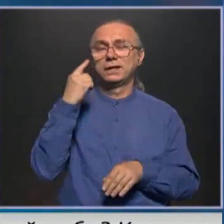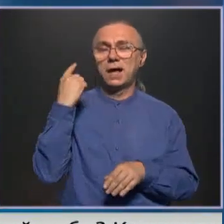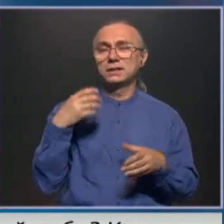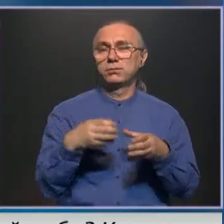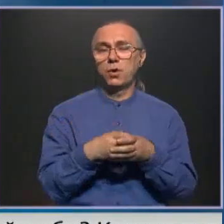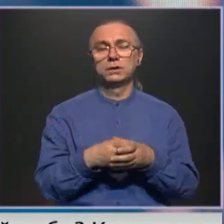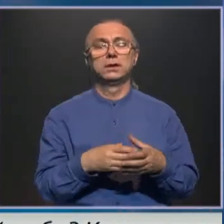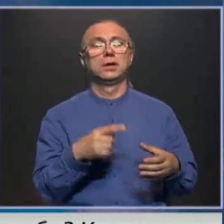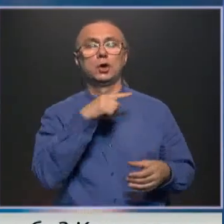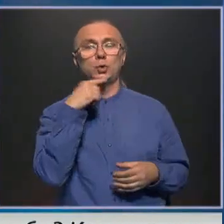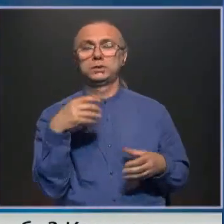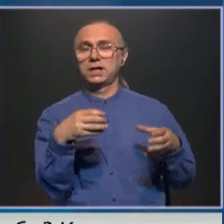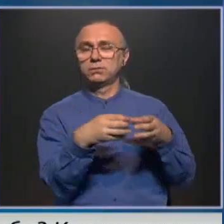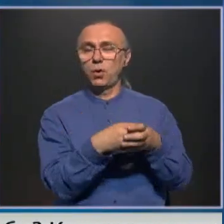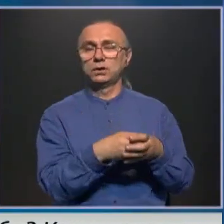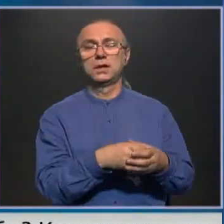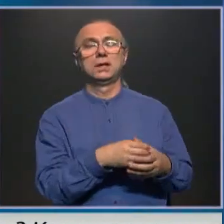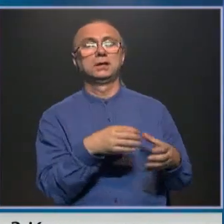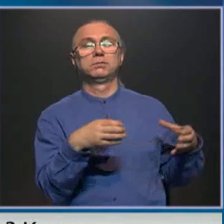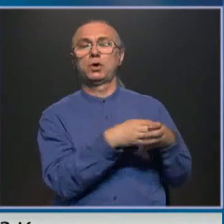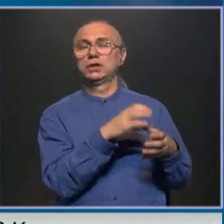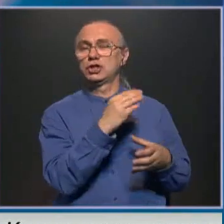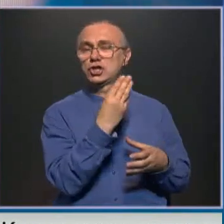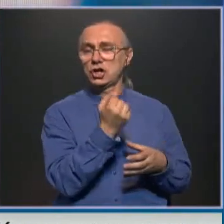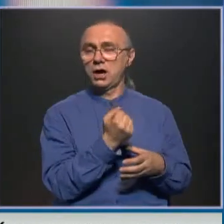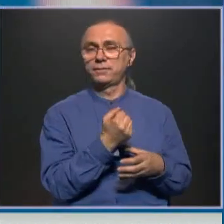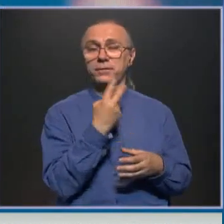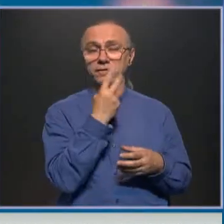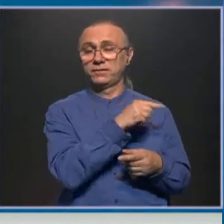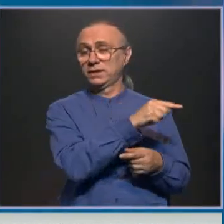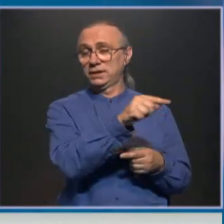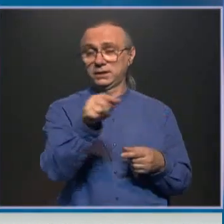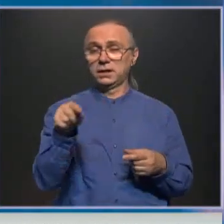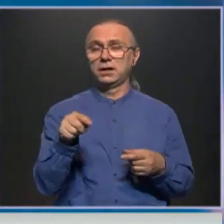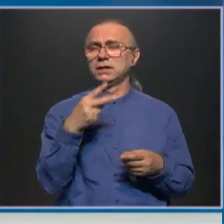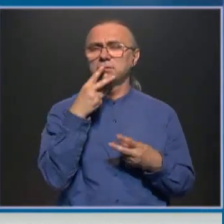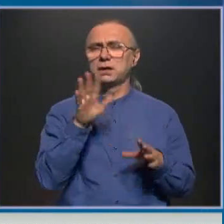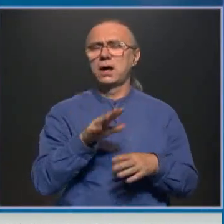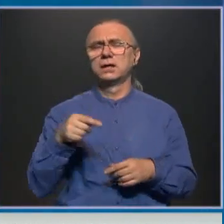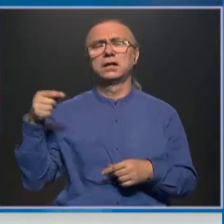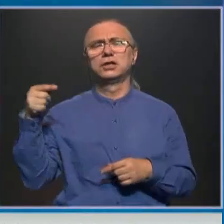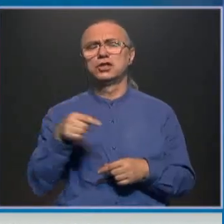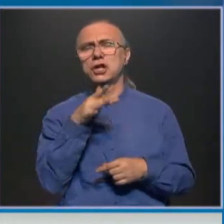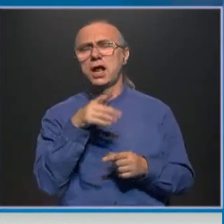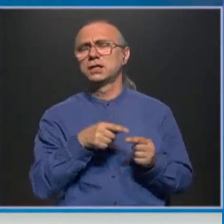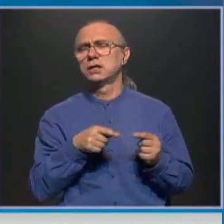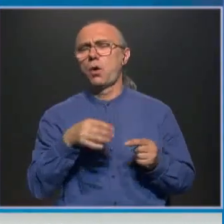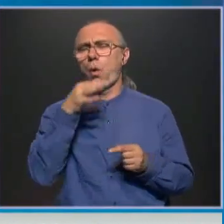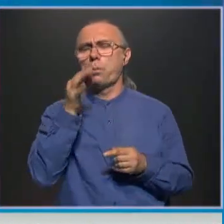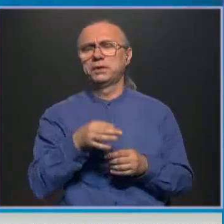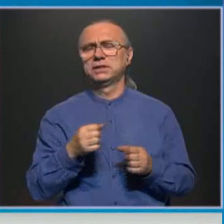сборной Соединенных Штатов Америки. Вы увидите, что несмотря на тысячелетний опыт спортивной деятельности в сфере